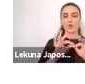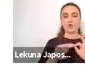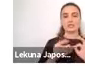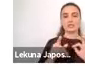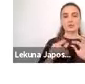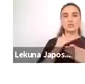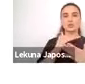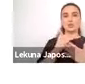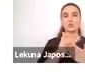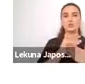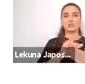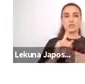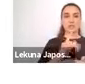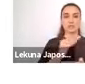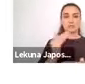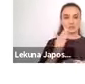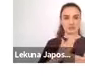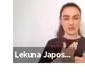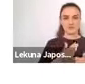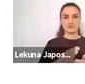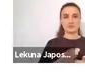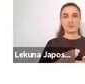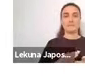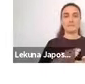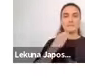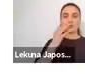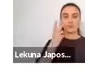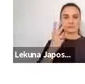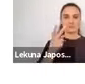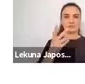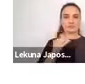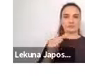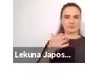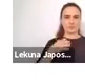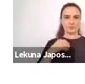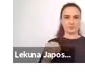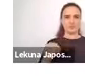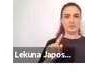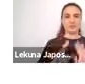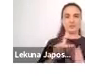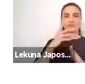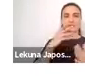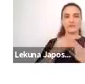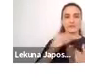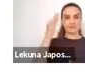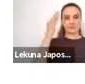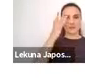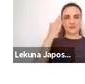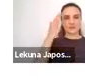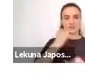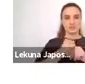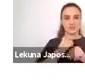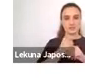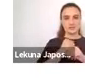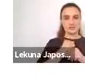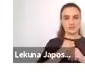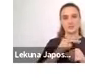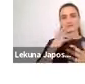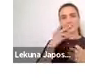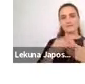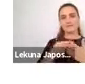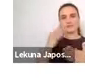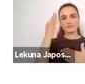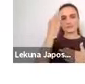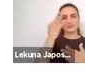ინსტრუქციით, რას მას მოყვება, და მე როგორც წესი დააკვირდით ბავშვებს ბეზრდებათ და იწყებენ თავისი ფანტაზიით აწყობას, ხო? და თავისი ფანტაზიით